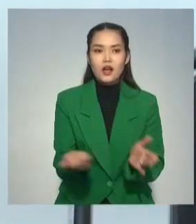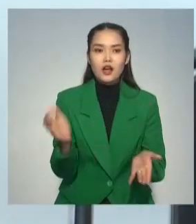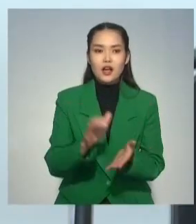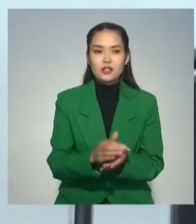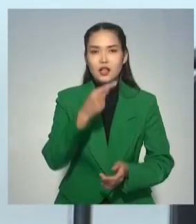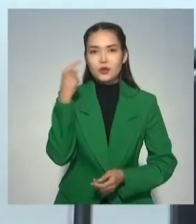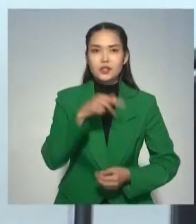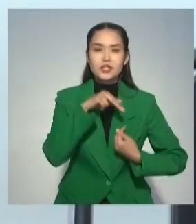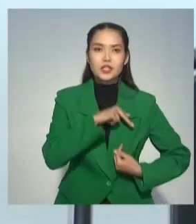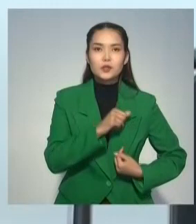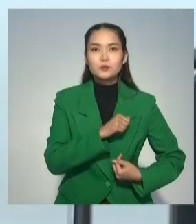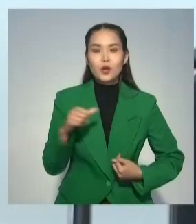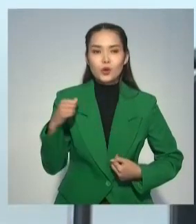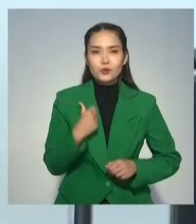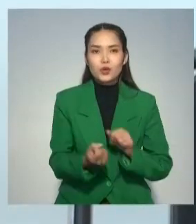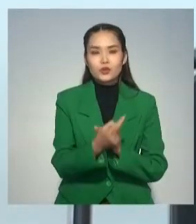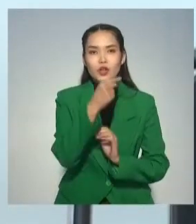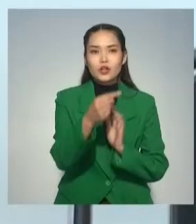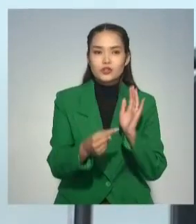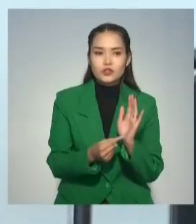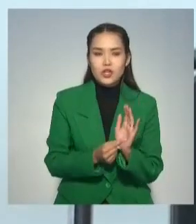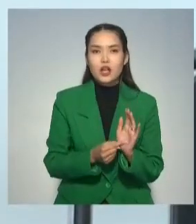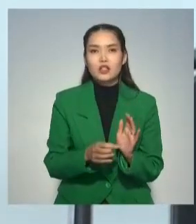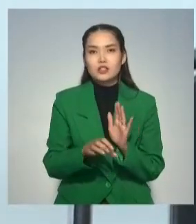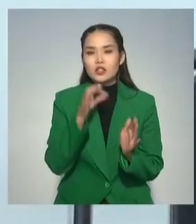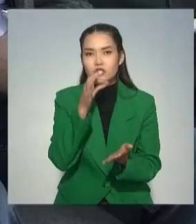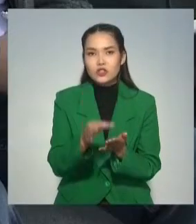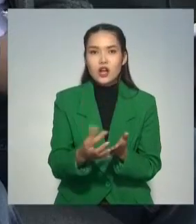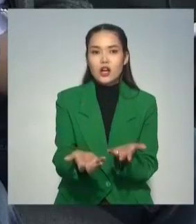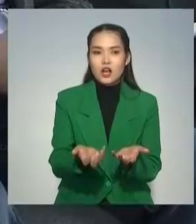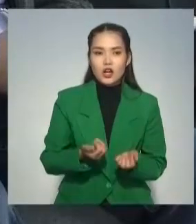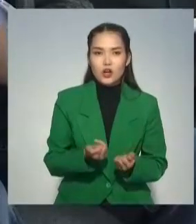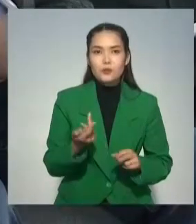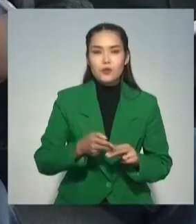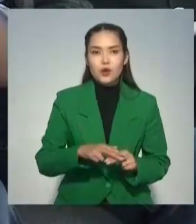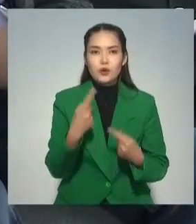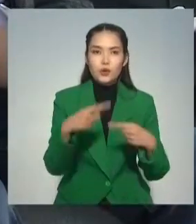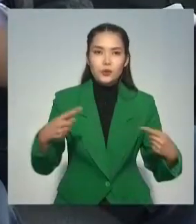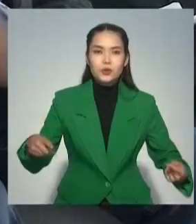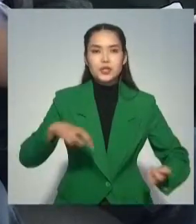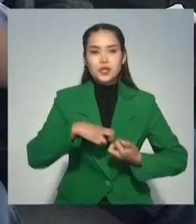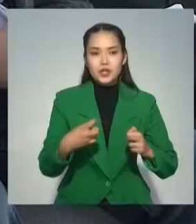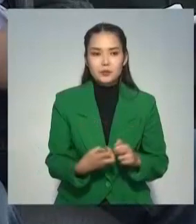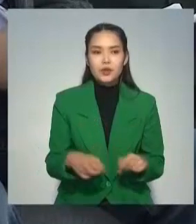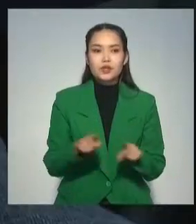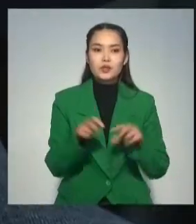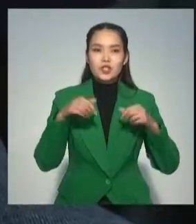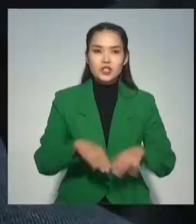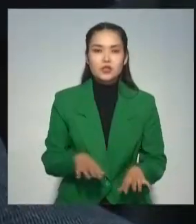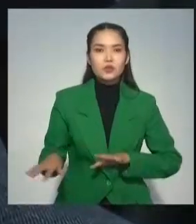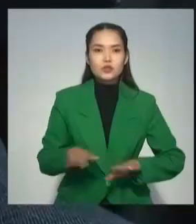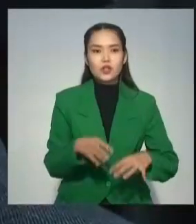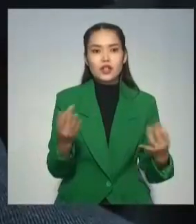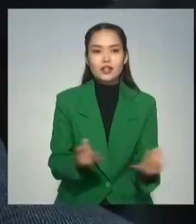Мекеме қызметкерлері өздерін толғандырған сұрақтарын қойып, тұшымды жауап алды. Сондай-ақ қоғамдағы өзекті мәселелер қозғалып, оларды шешу жолдары